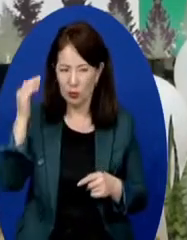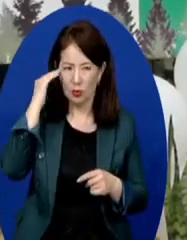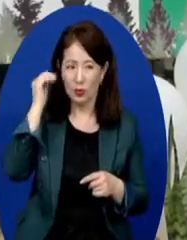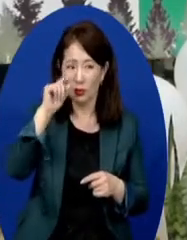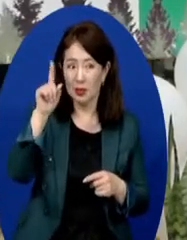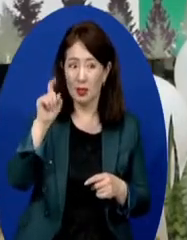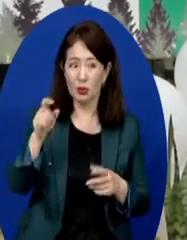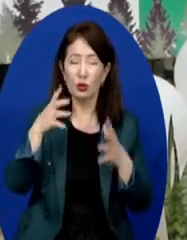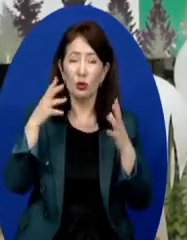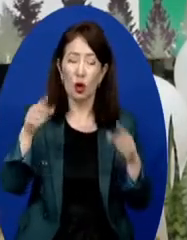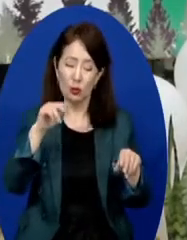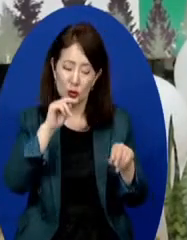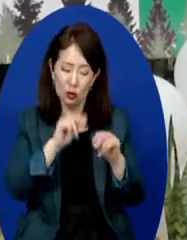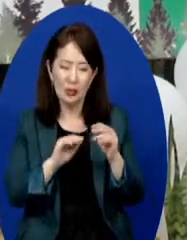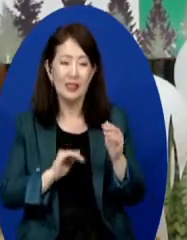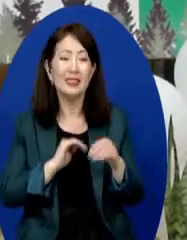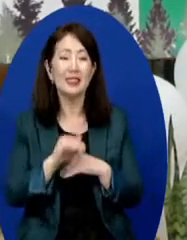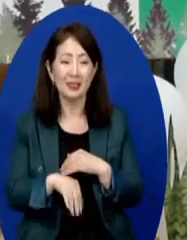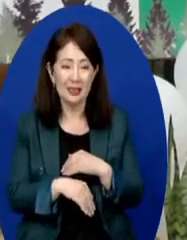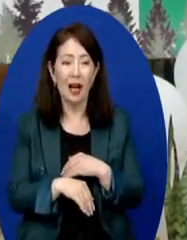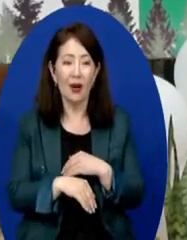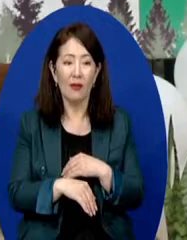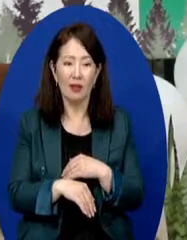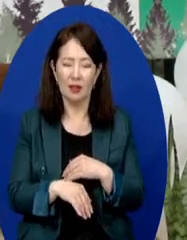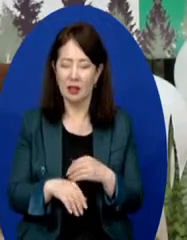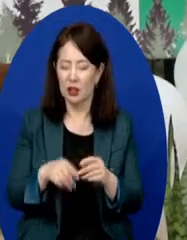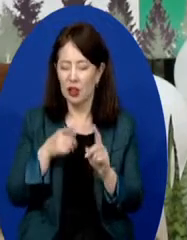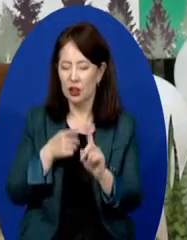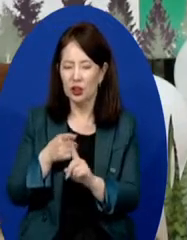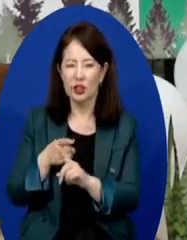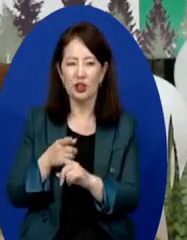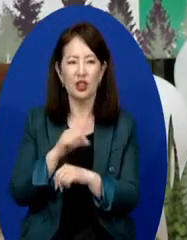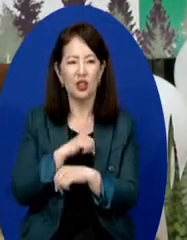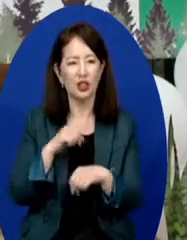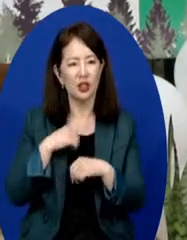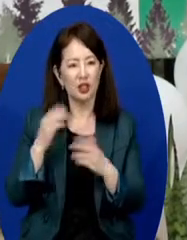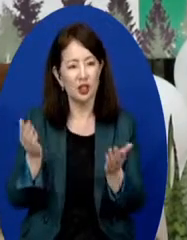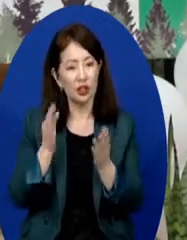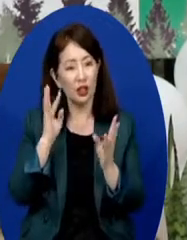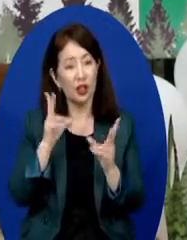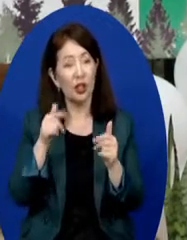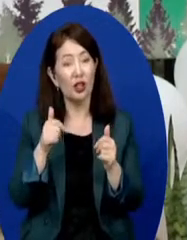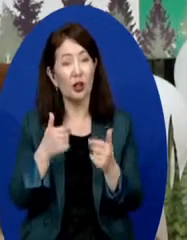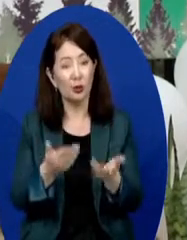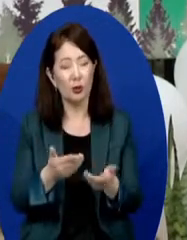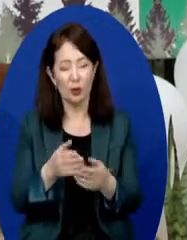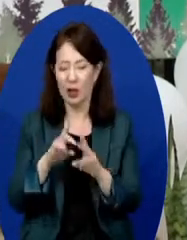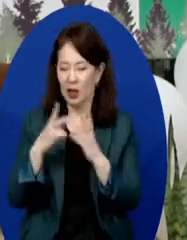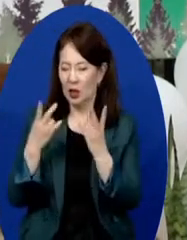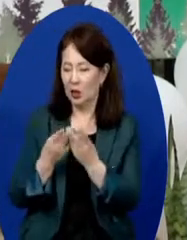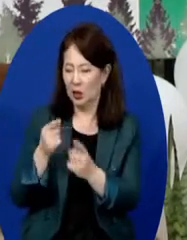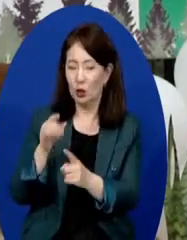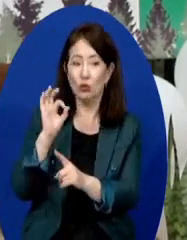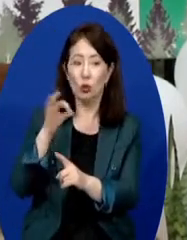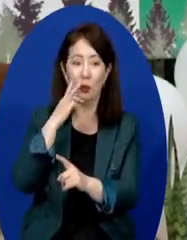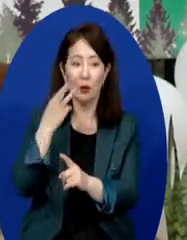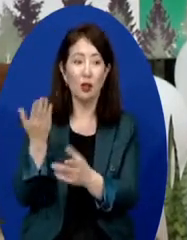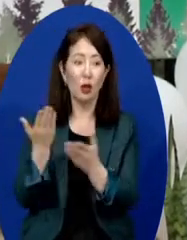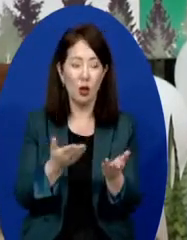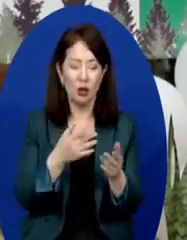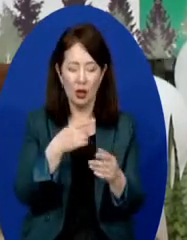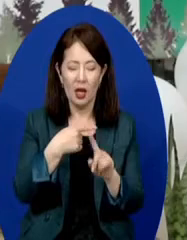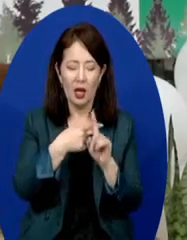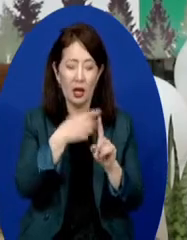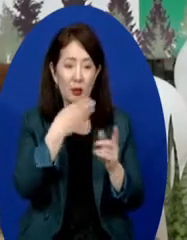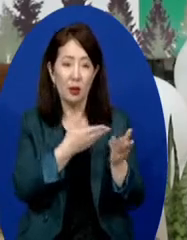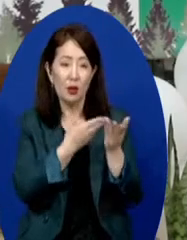өмнө талраад байгаа энэ том сорилт төрхшөлийг даван туулахын чиглэлээр бас ард иргэдэд соён гэгэрэлэх нийгэм зүүн мэдээлэл, иргэ мэдээлэл